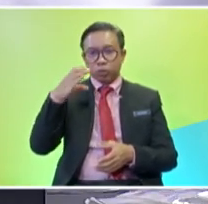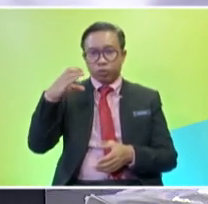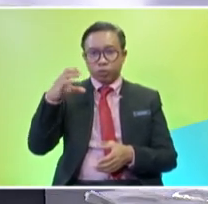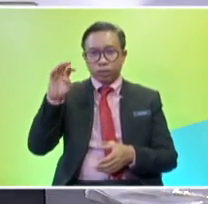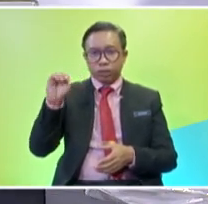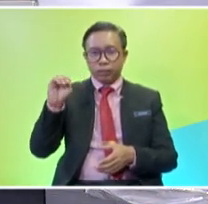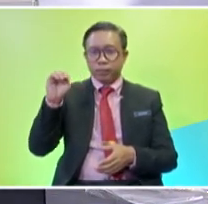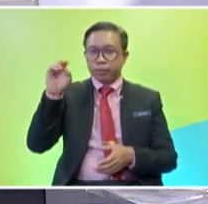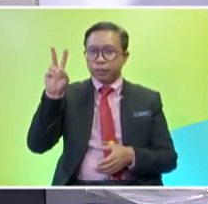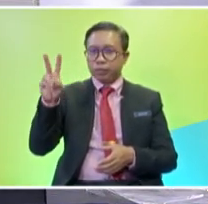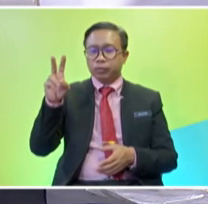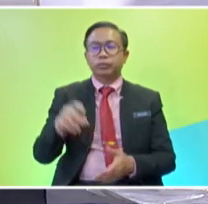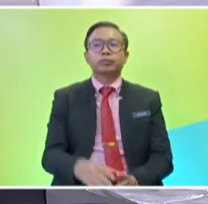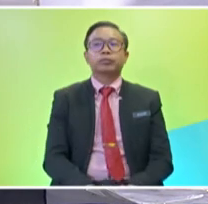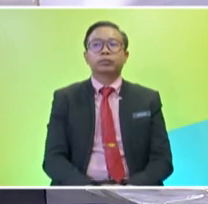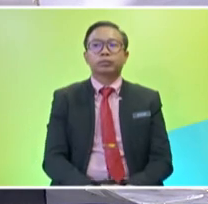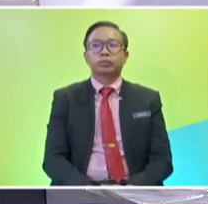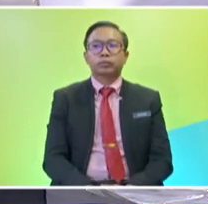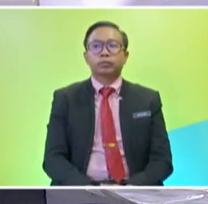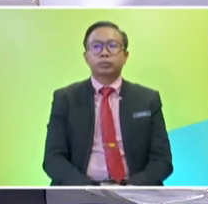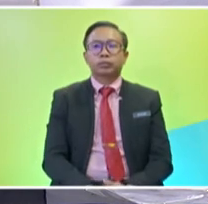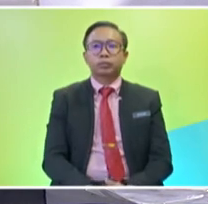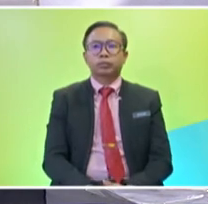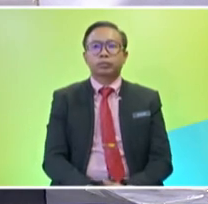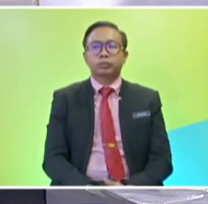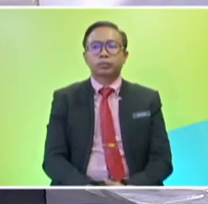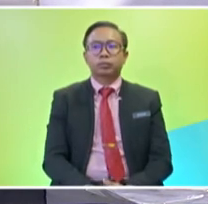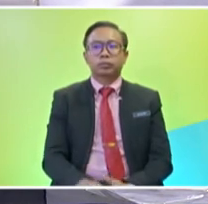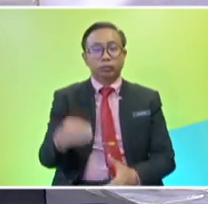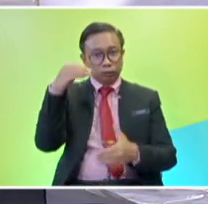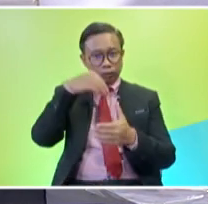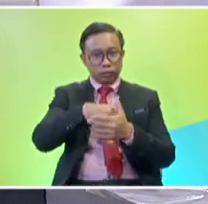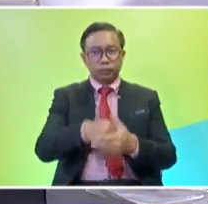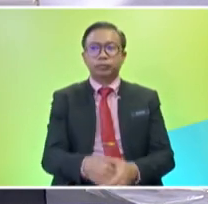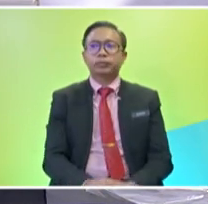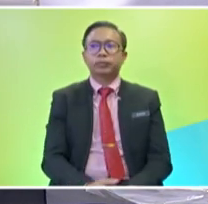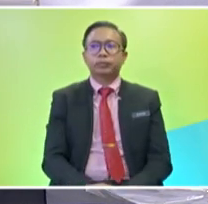padu kita masukkan dalam silinder penyuka